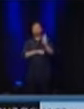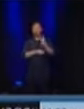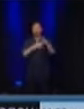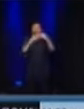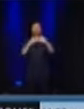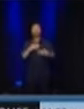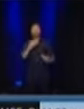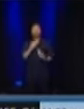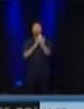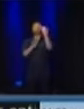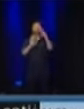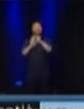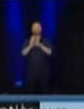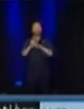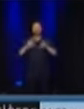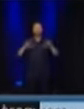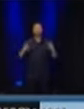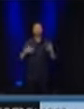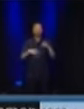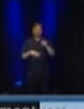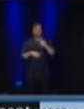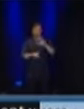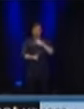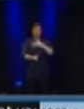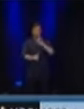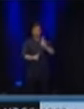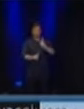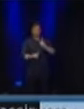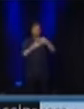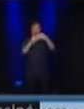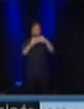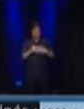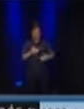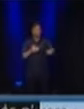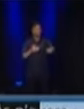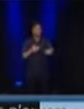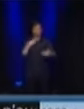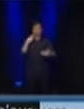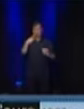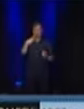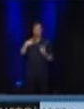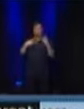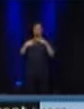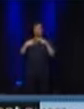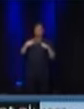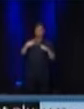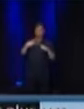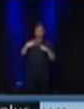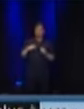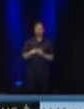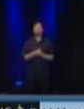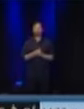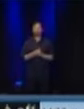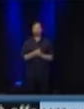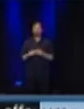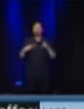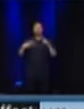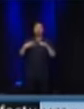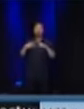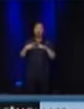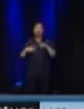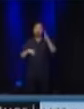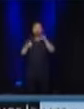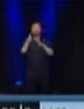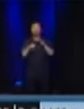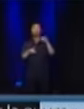dès vendredi, donc ce vendredi qui vient, le 25 juin. Essentiellement, deux mesures. Les personnes qui sont